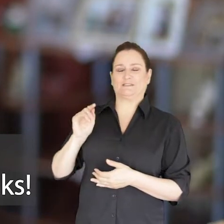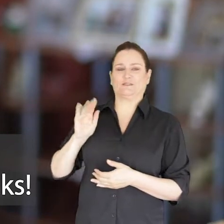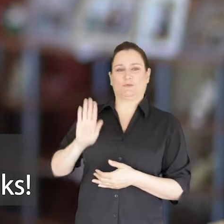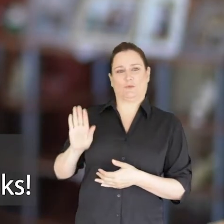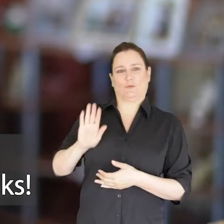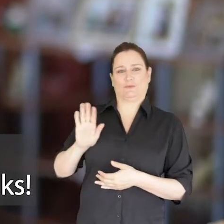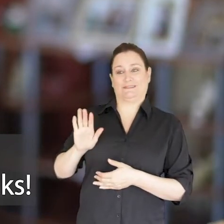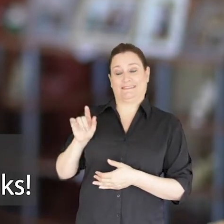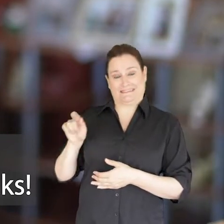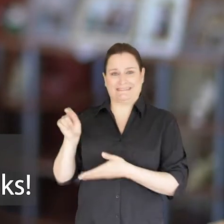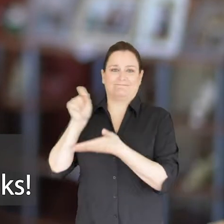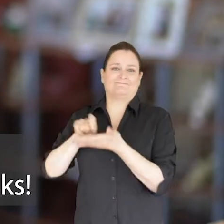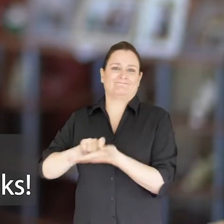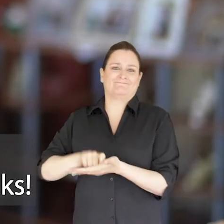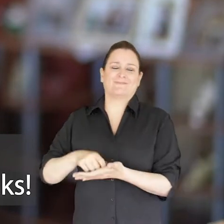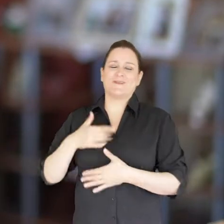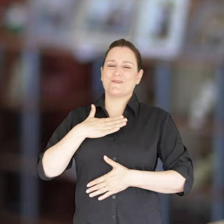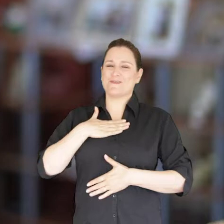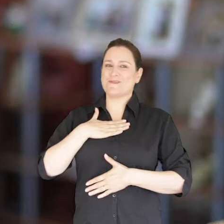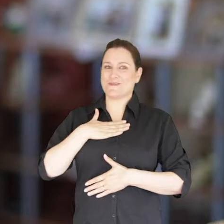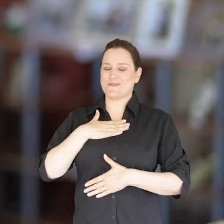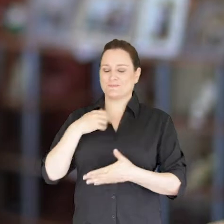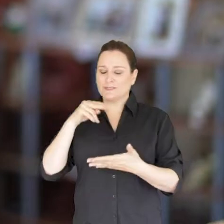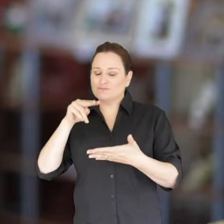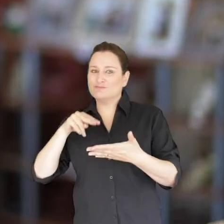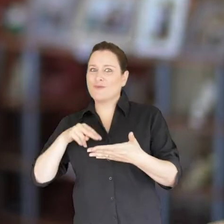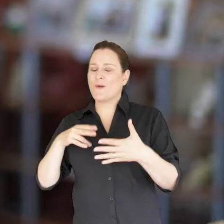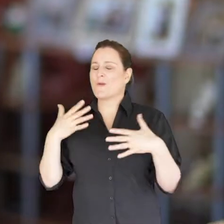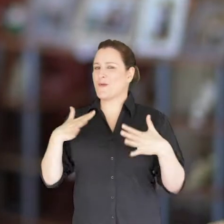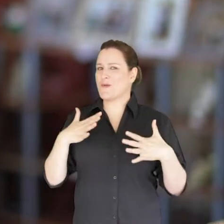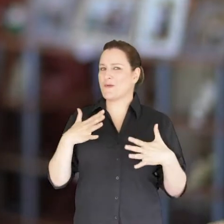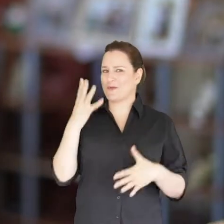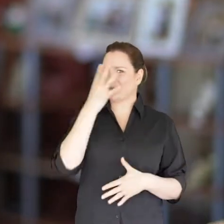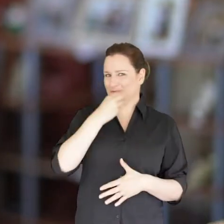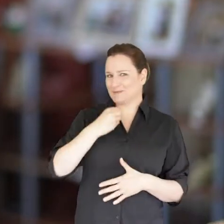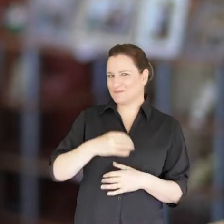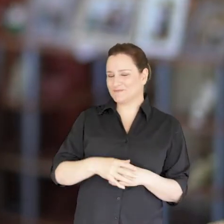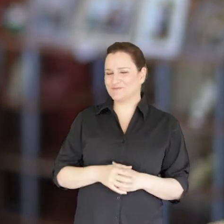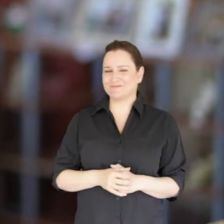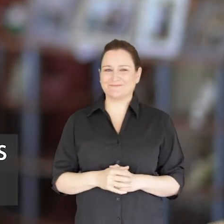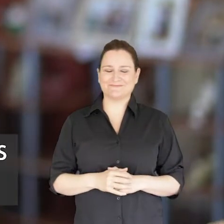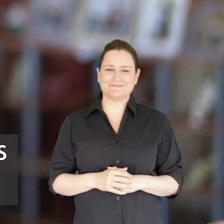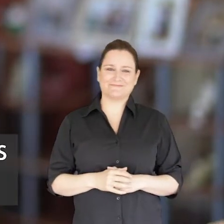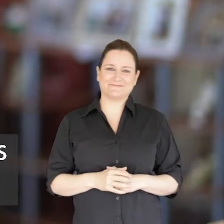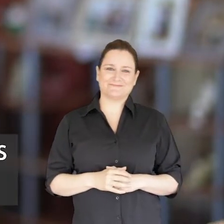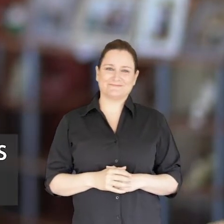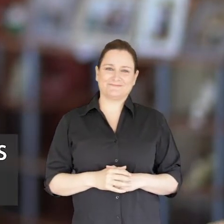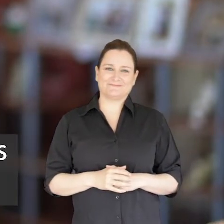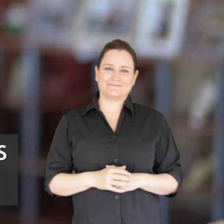Dorothea Valerie Isaacs gedoen. En sy het dit goed gedoen. Mooi, my kind. Ja,